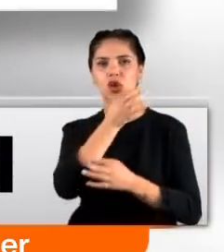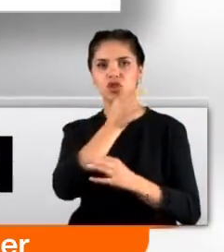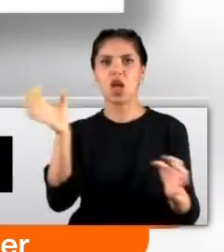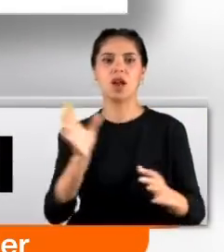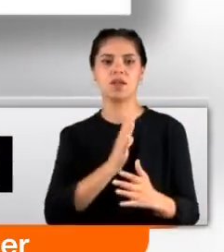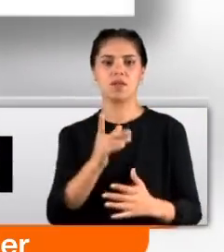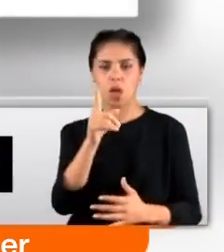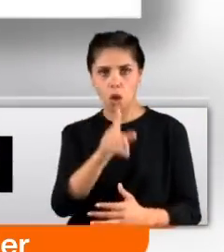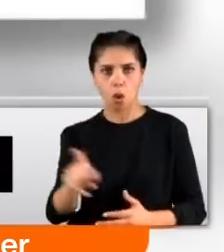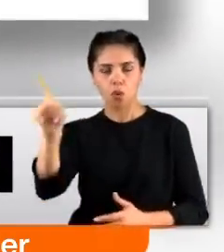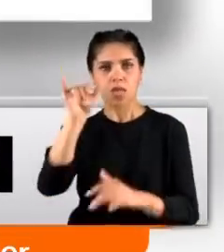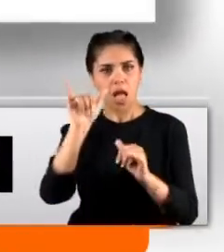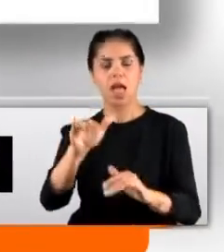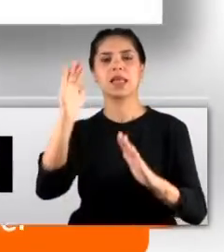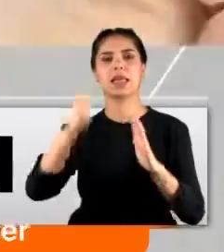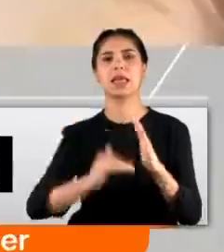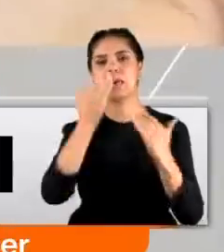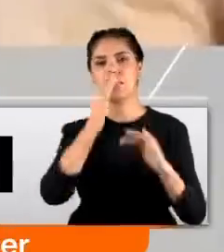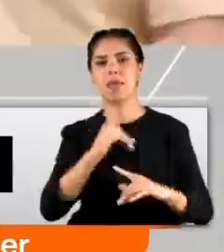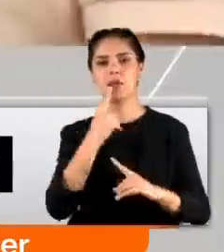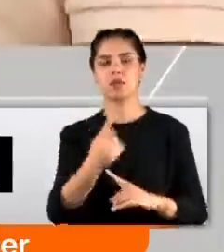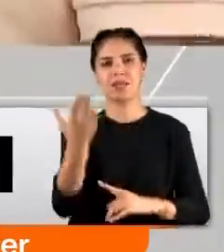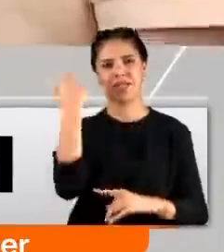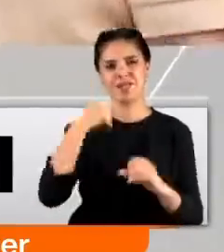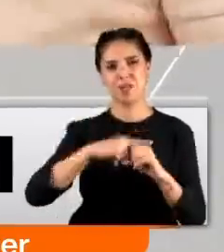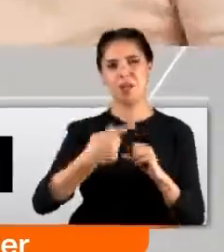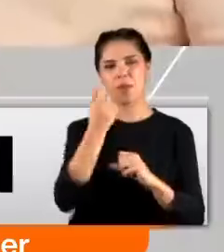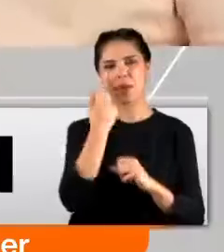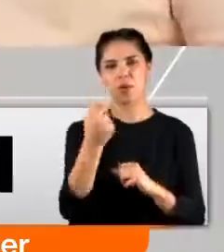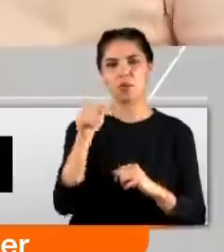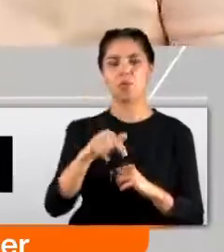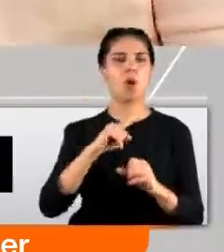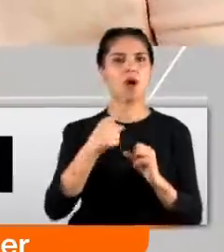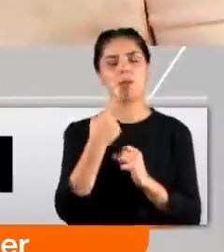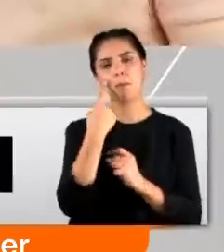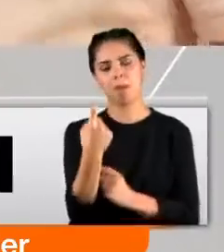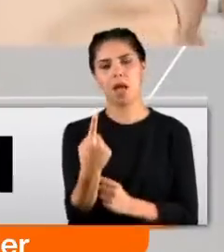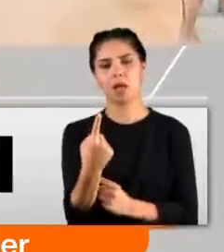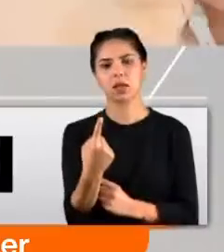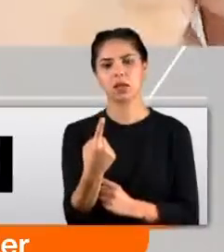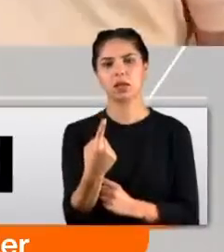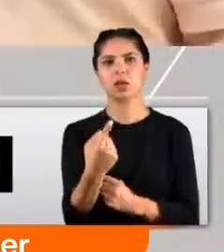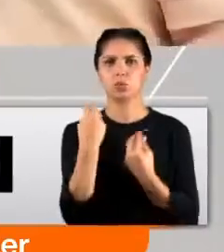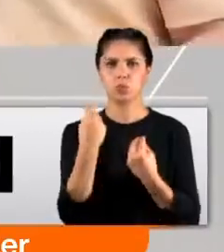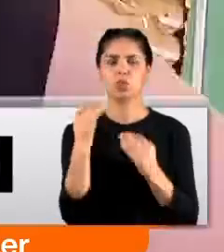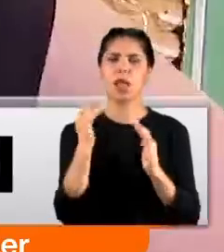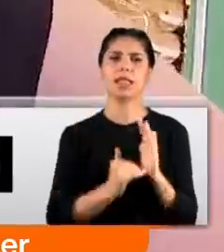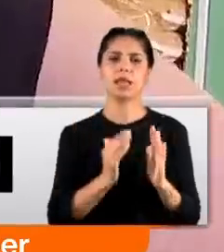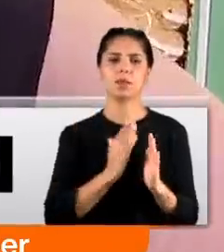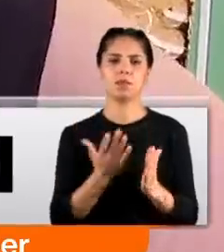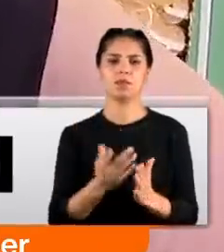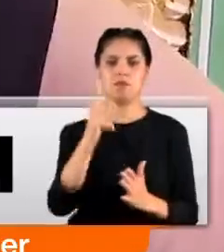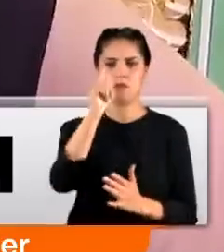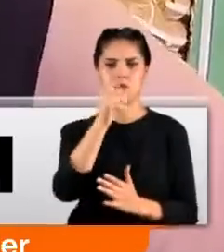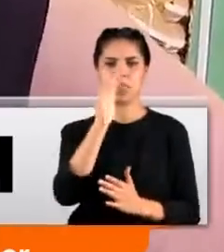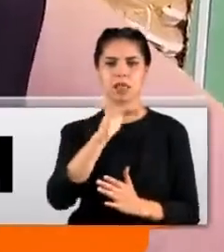vardı. Onlardan da indirim bekliyoruz dedi. Geçen haftaki fiyatlara göre bu haftakilere bakacak olursak güzel bir indirim var. 16